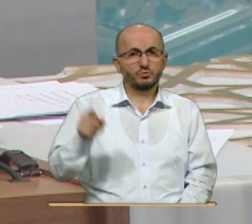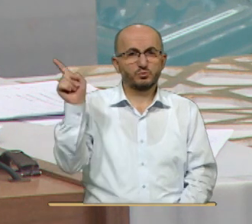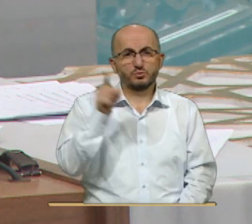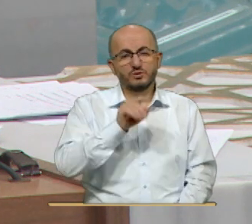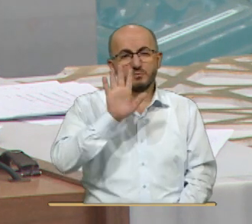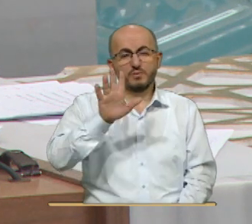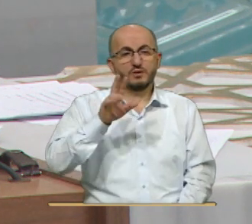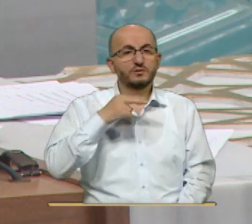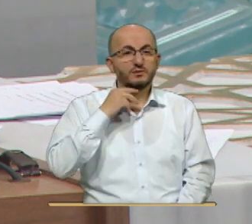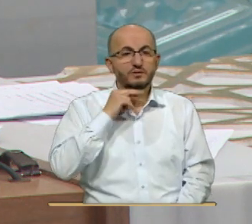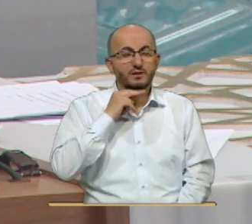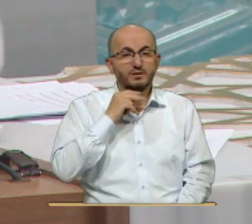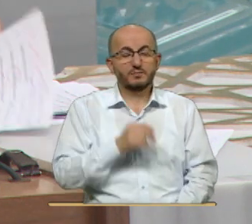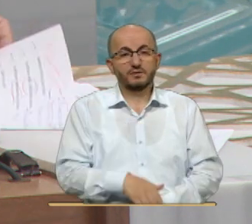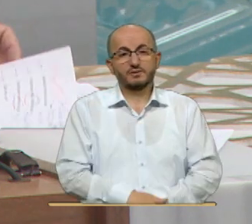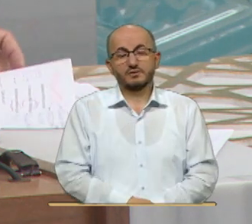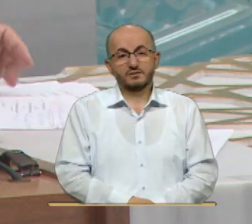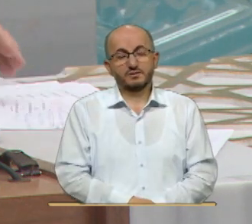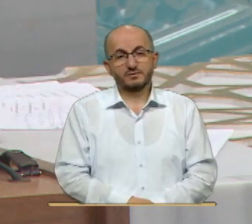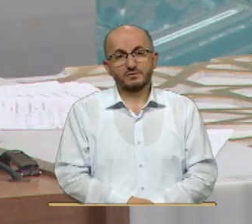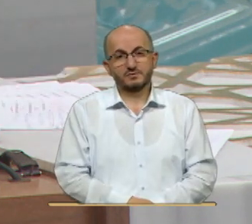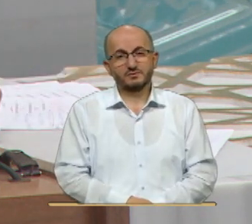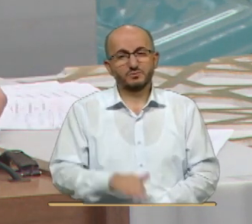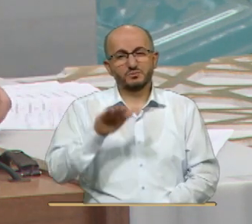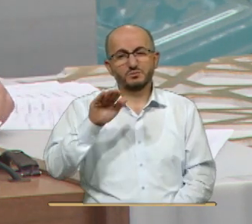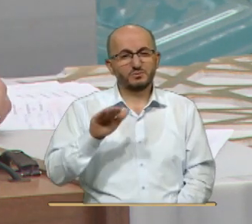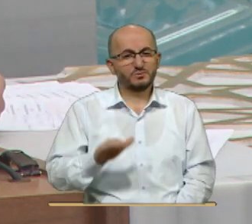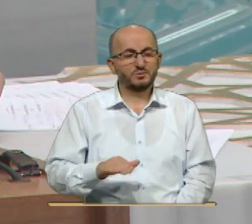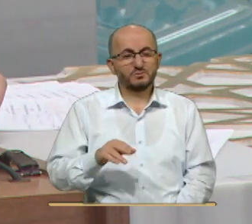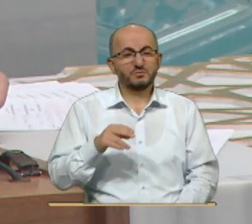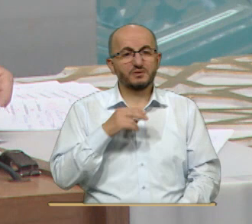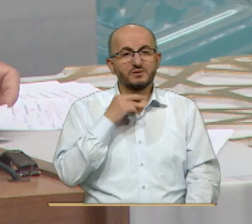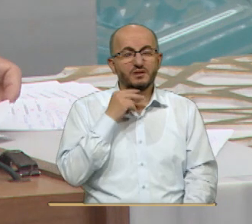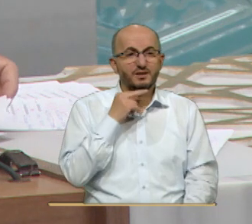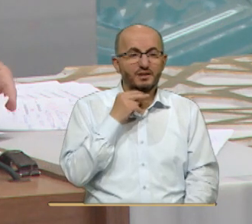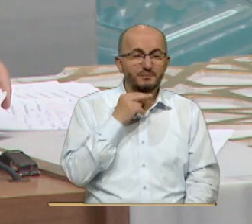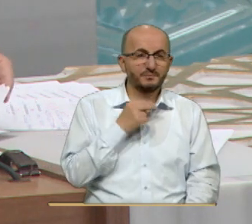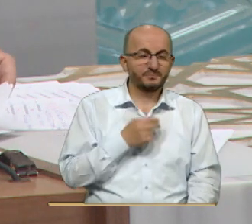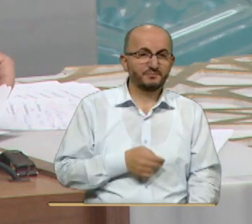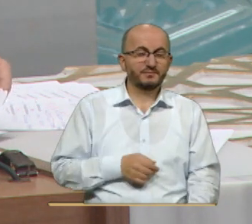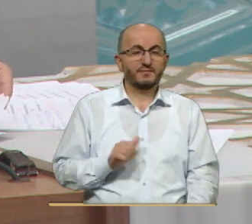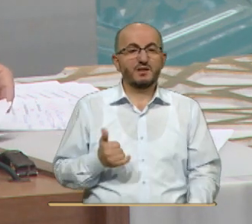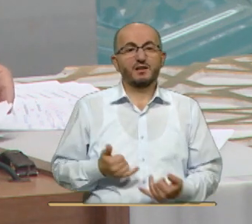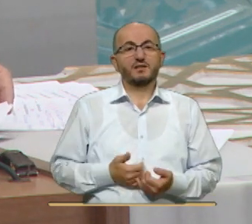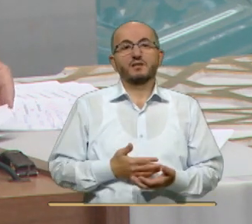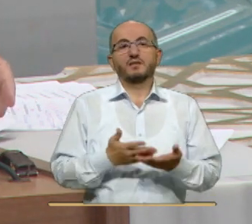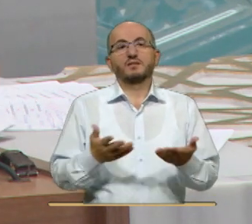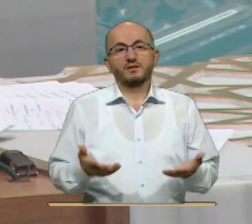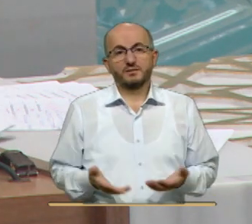rakamı tabii ki oldukça düşük bir rakam. Değerli